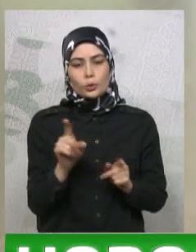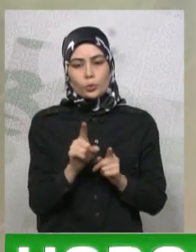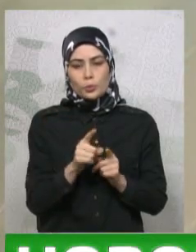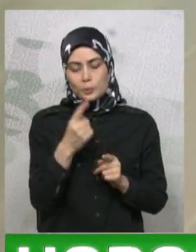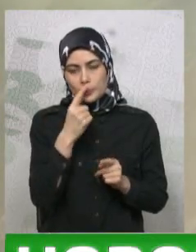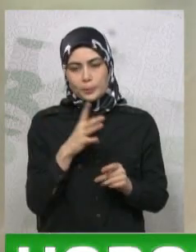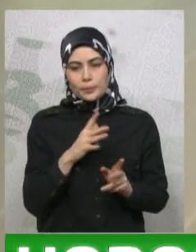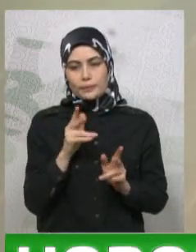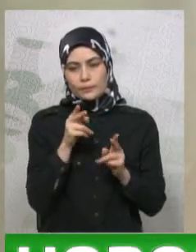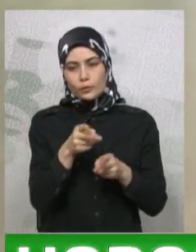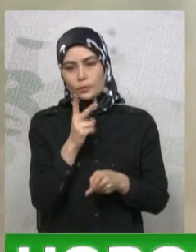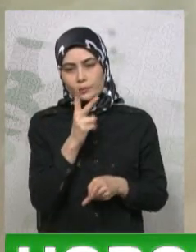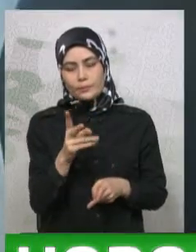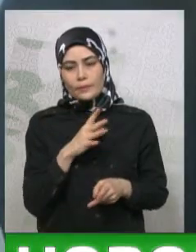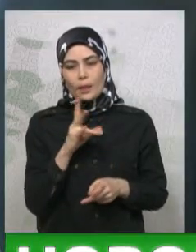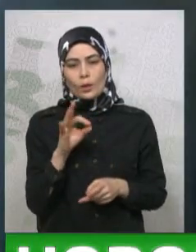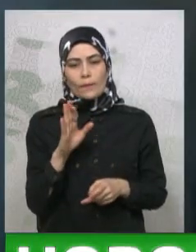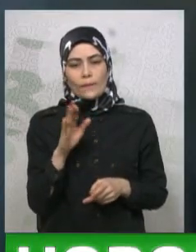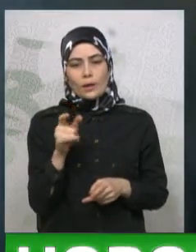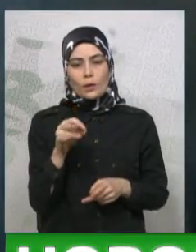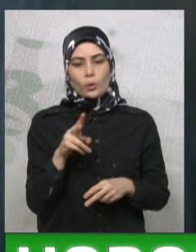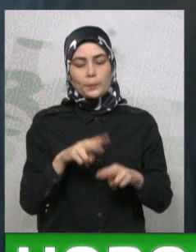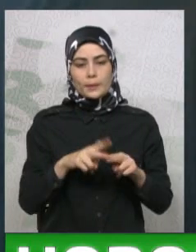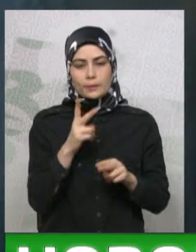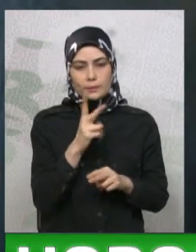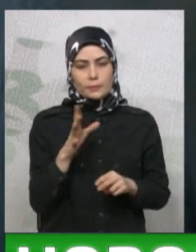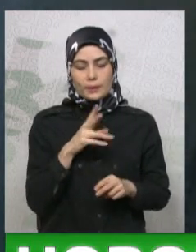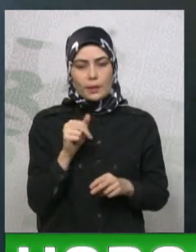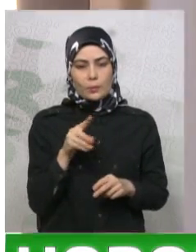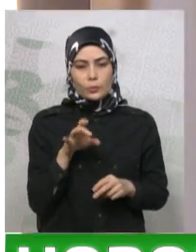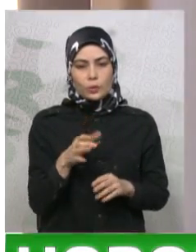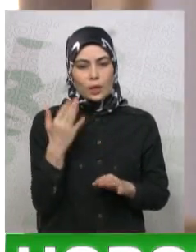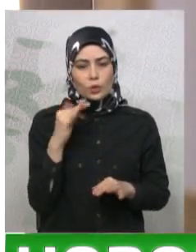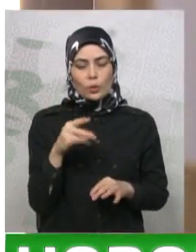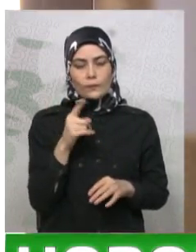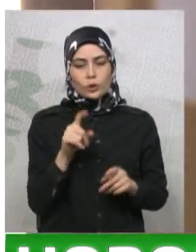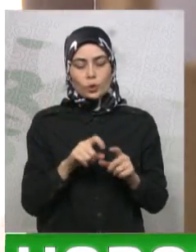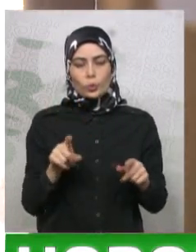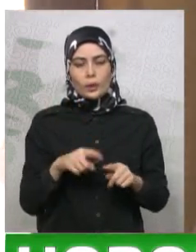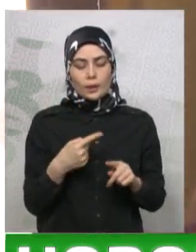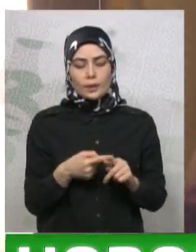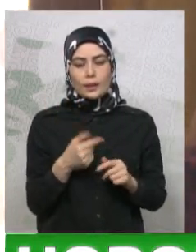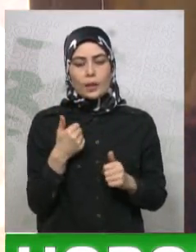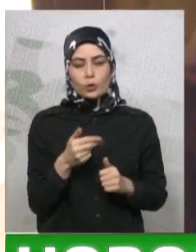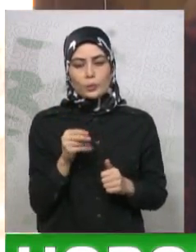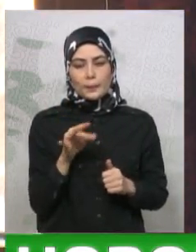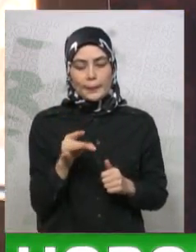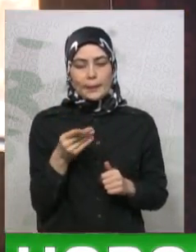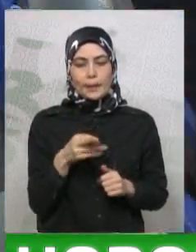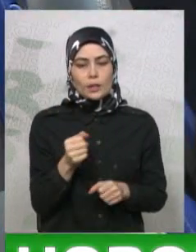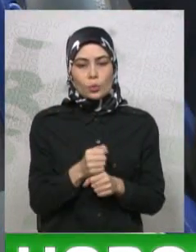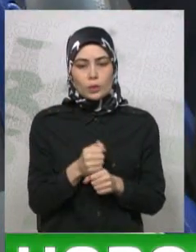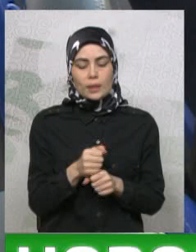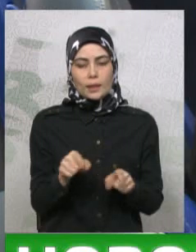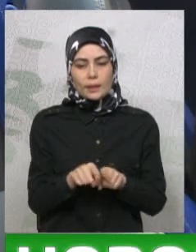новгородский кампус посетил президент Российской Федерации Владимир Путин. Ранее он отмечал, что школа является хорошим примером для